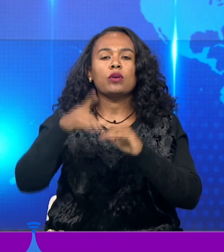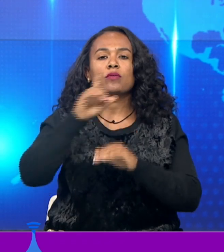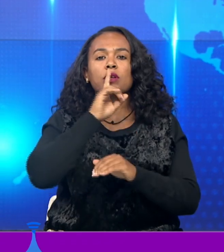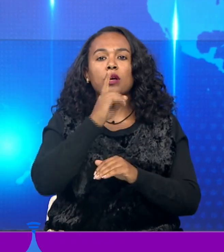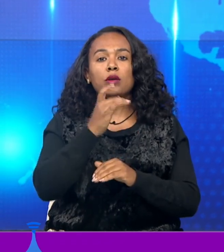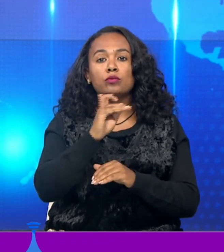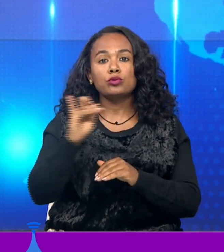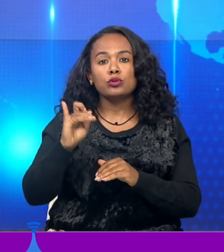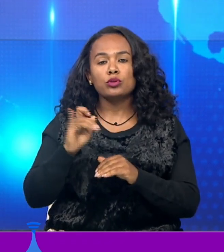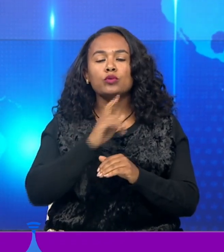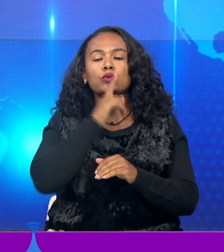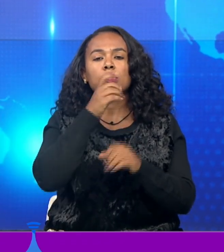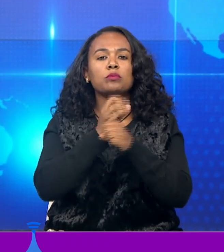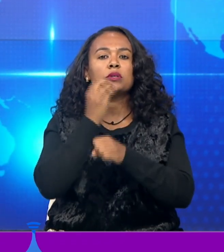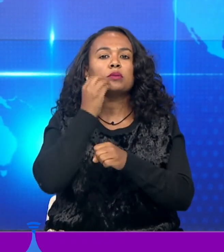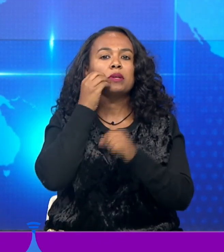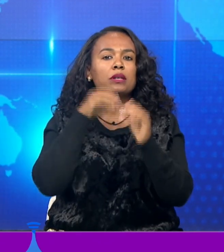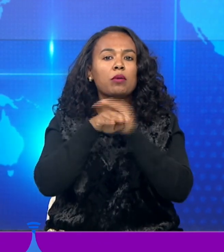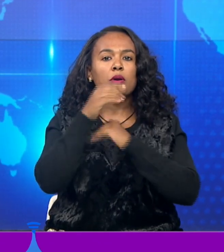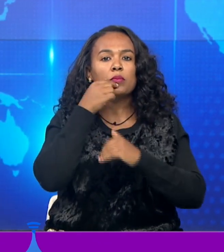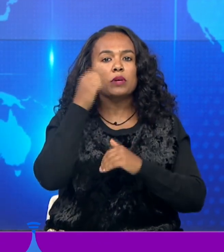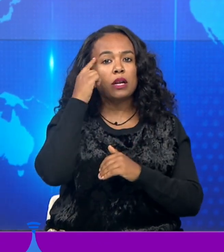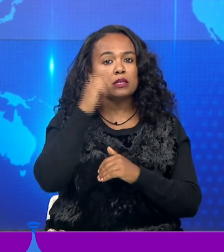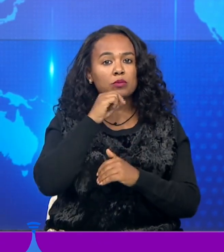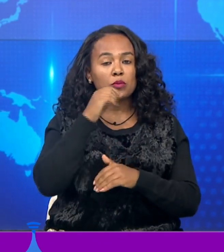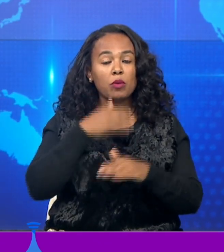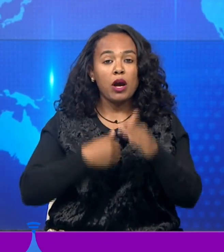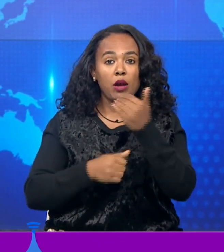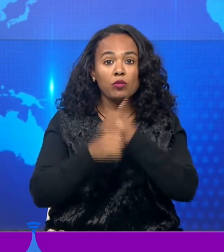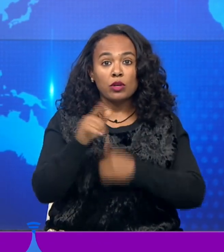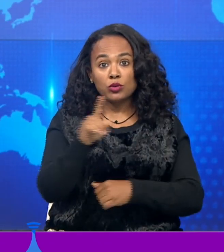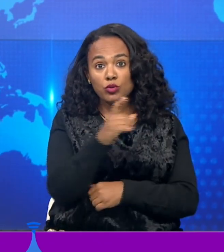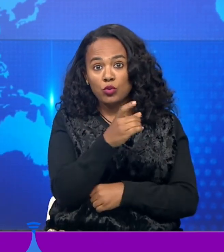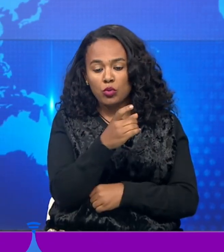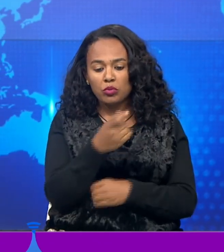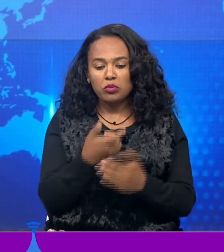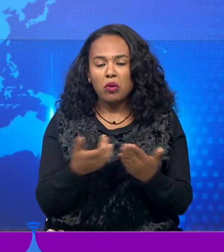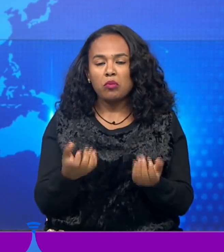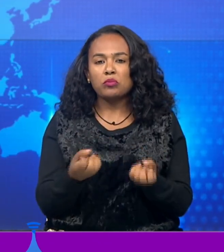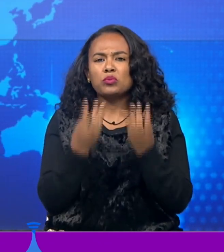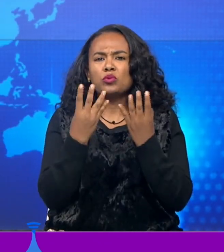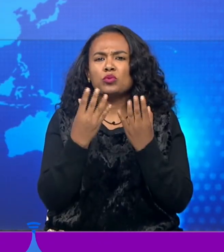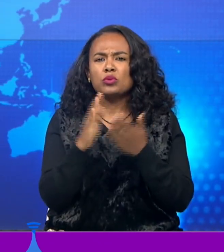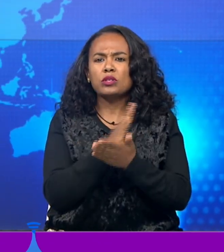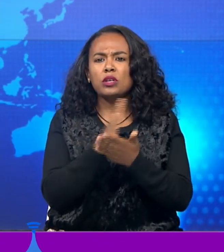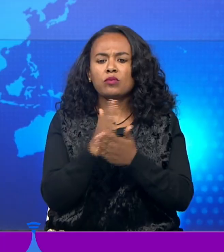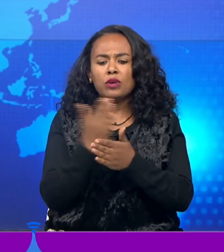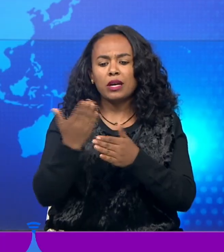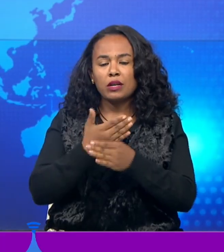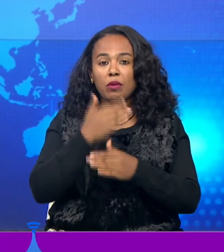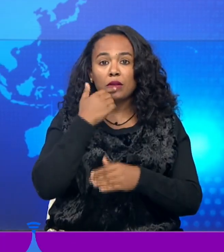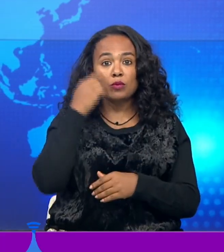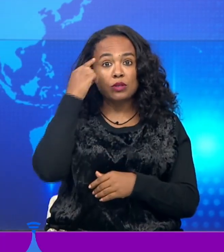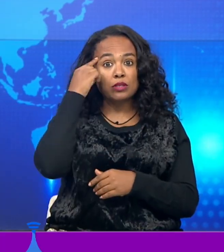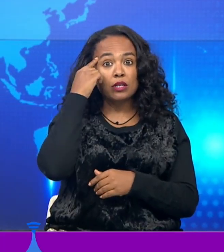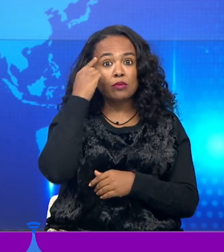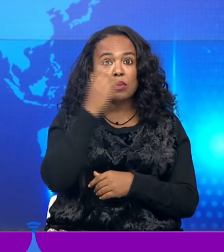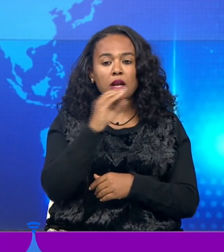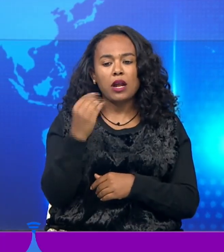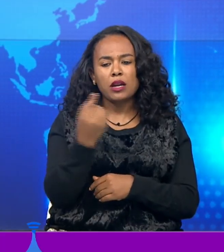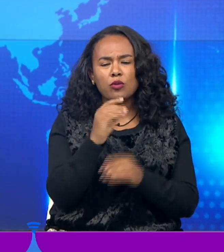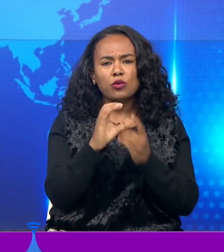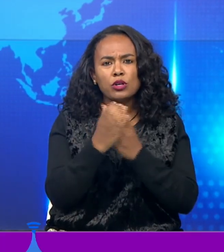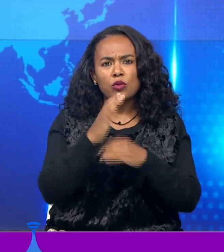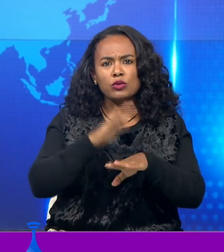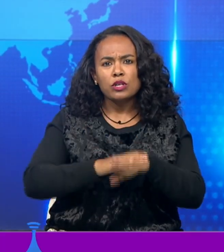እንጂ እውነት ምክር ቤት ገባለሁ ብዬ አስቤያለሁ። አካል ጉዳተኛ ስለሆንክ ያው ብዙ ተሳትፎ ይገድባል ተብሎ ይታሰባል አንዳንድ